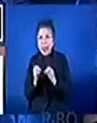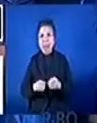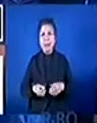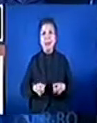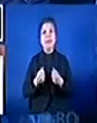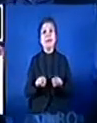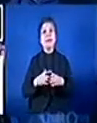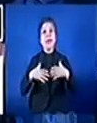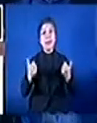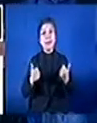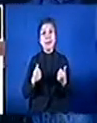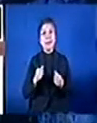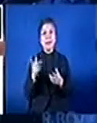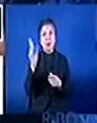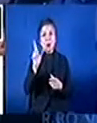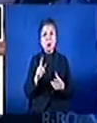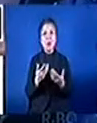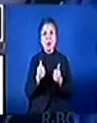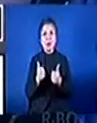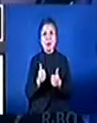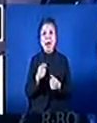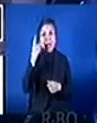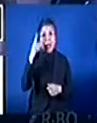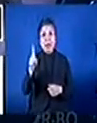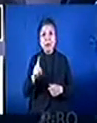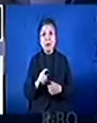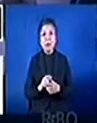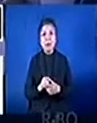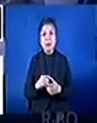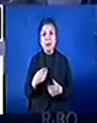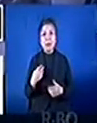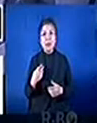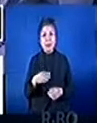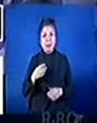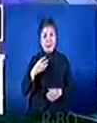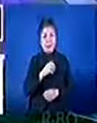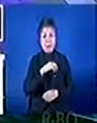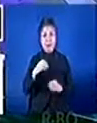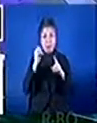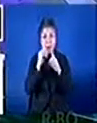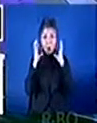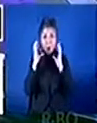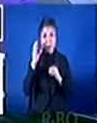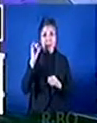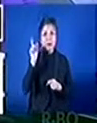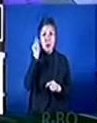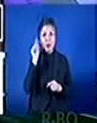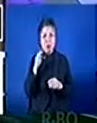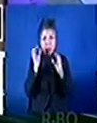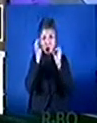biaya listrik yang lebih murah. Oleh karena itu, Prabowo Sandi memiliki solusi di